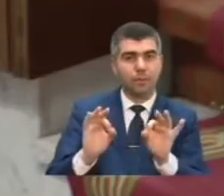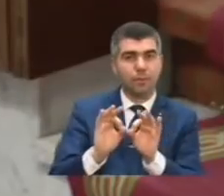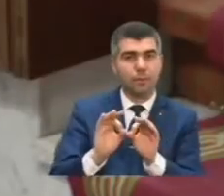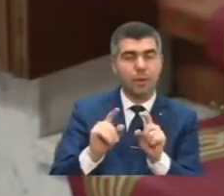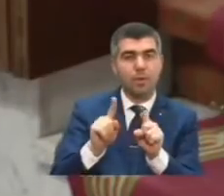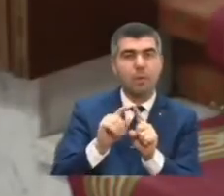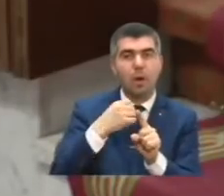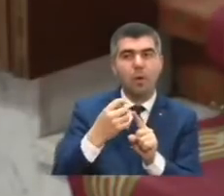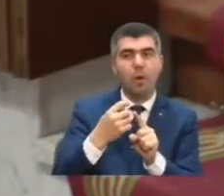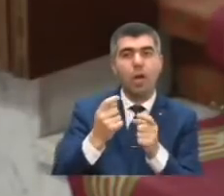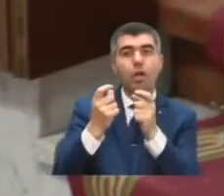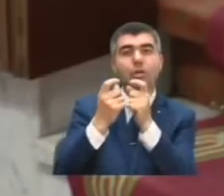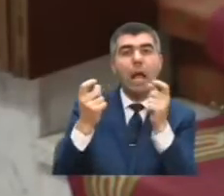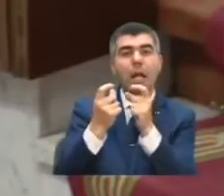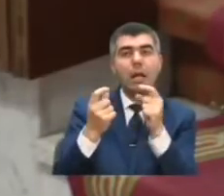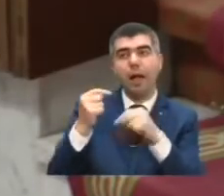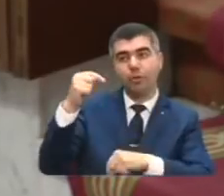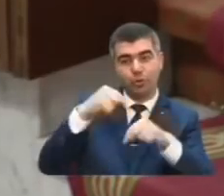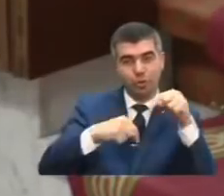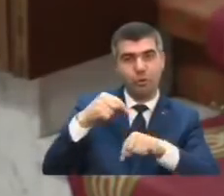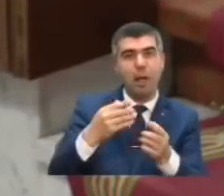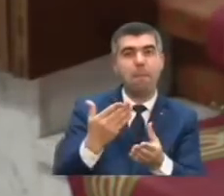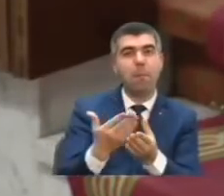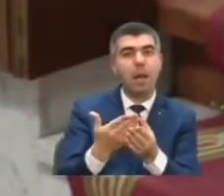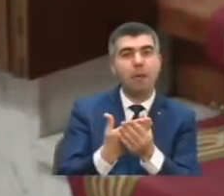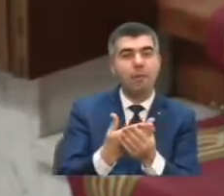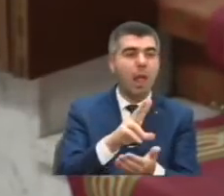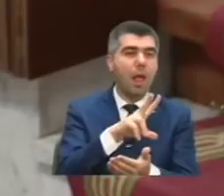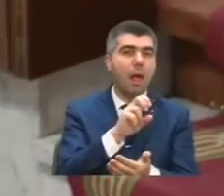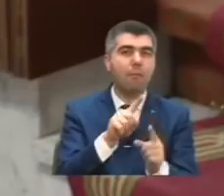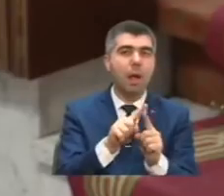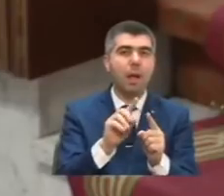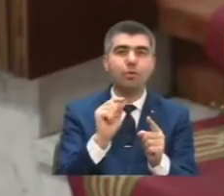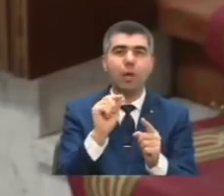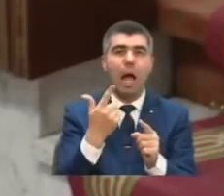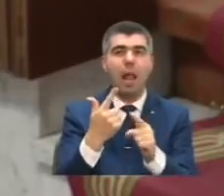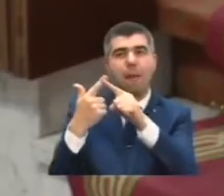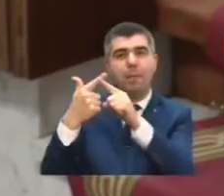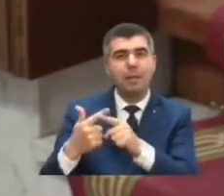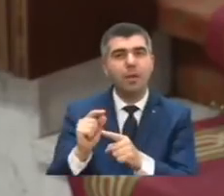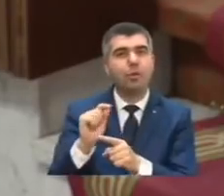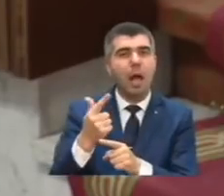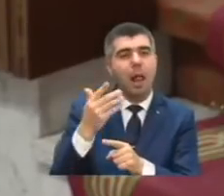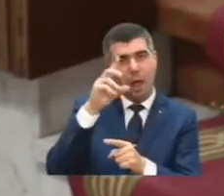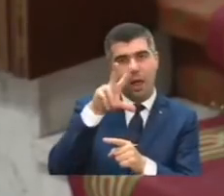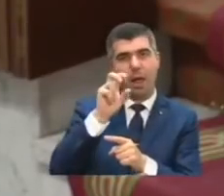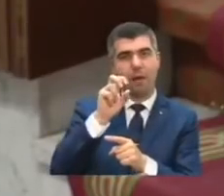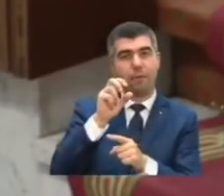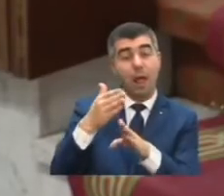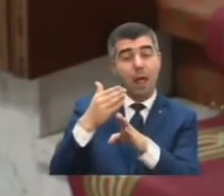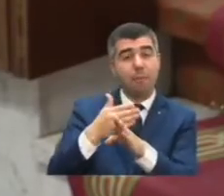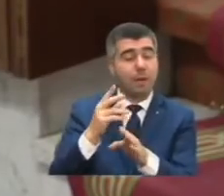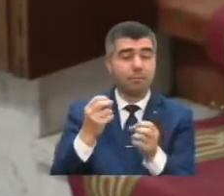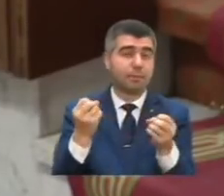تتبان ملي تدار طلبات العروض، اذا هذا تيشرح. لكن انا عندي الرقم الان حيت كنت نتكلم عليه قبيله، راه الجماعات الترابيه خصها